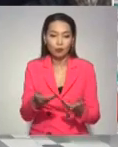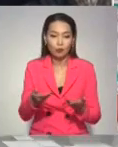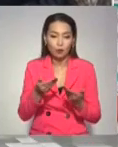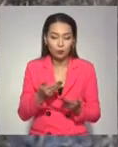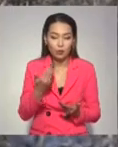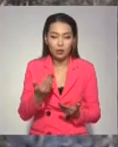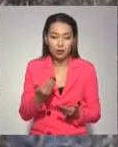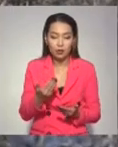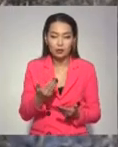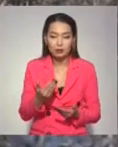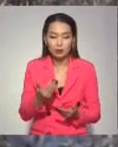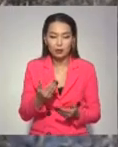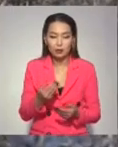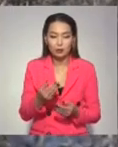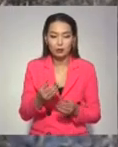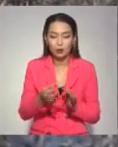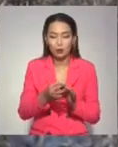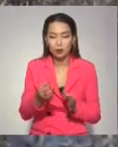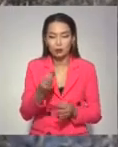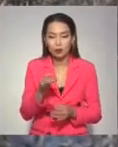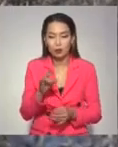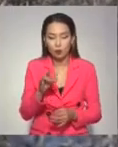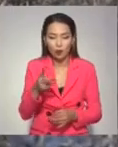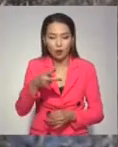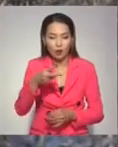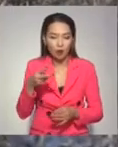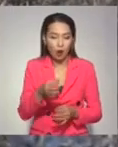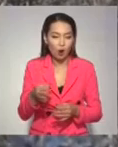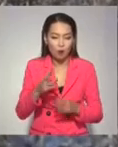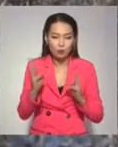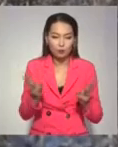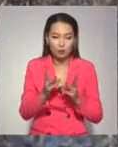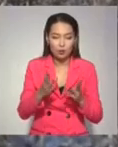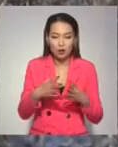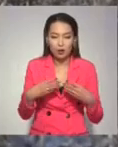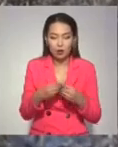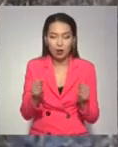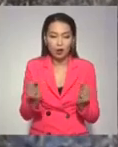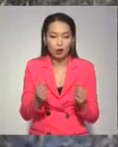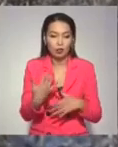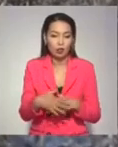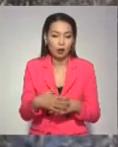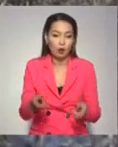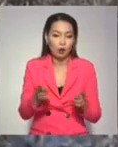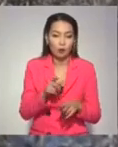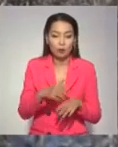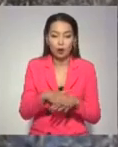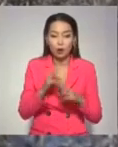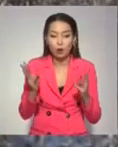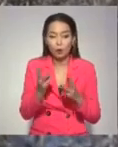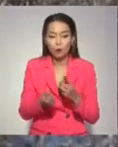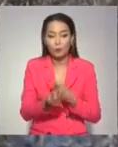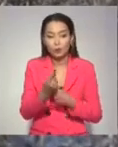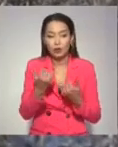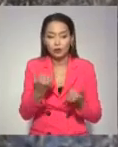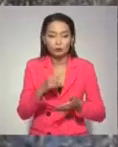Темір ауданы Саркөл ауылында 2 қабатты үйден өрт шығып, 4 бірдей отбасы қақаған аязда далада қалды. Қазір өрттің шығу себебі